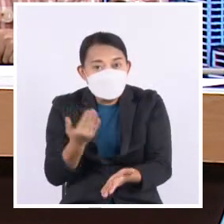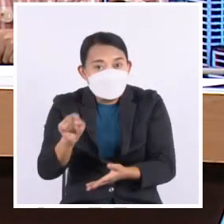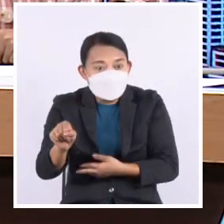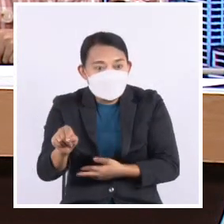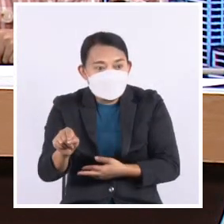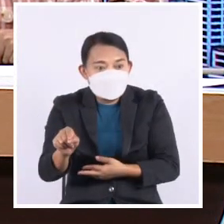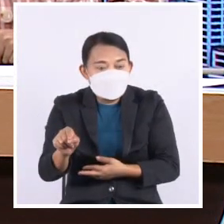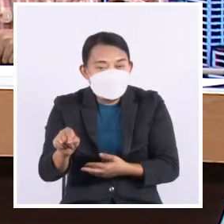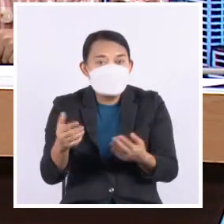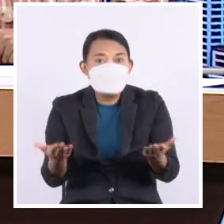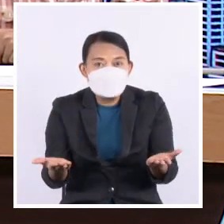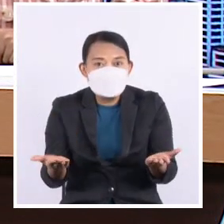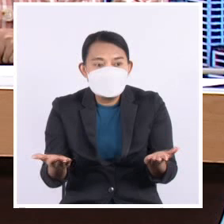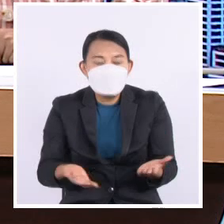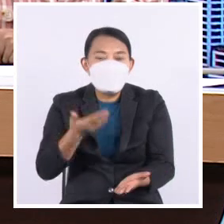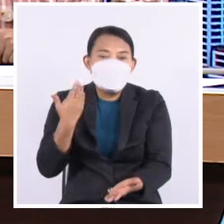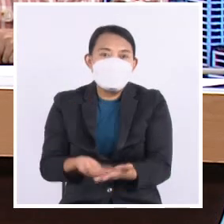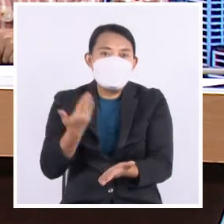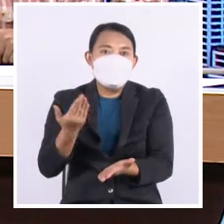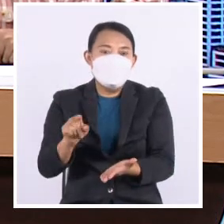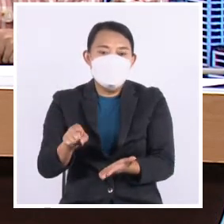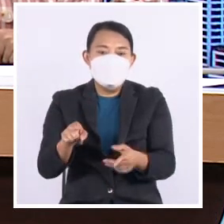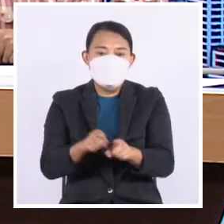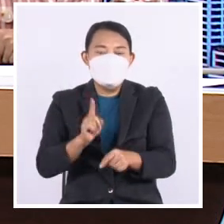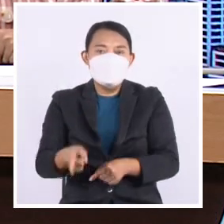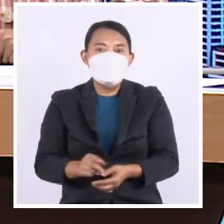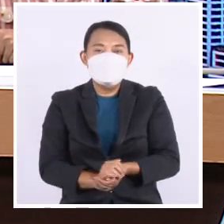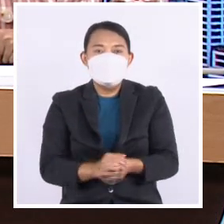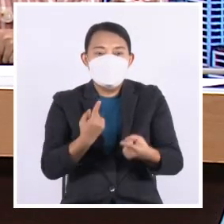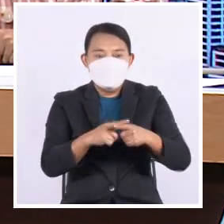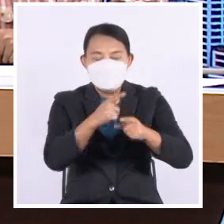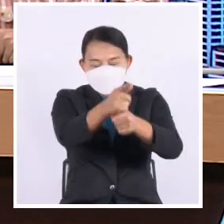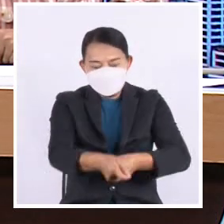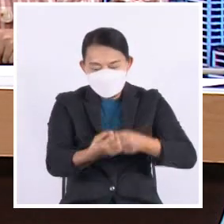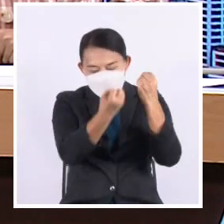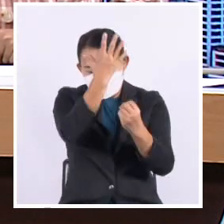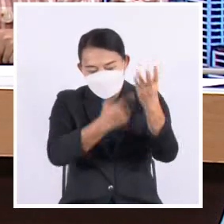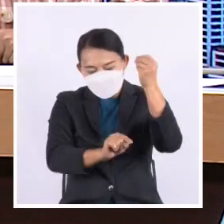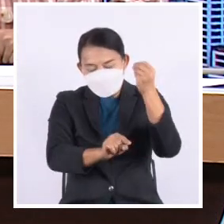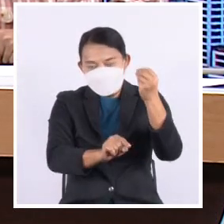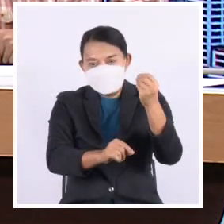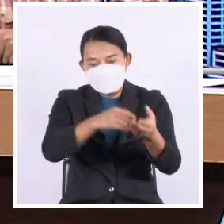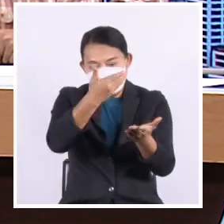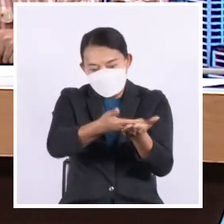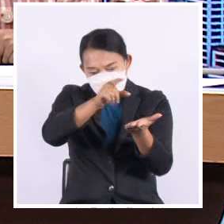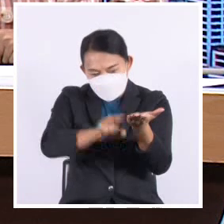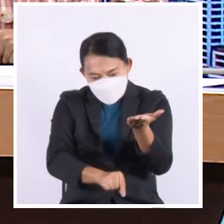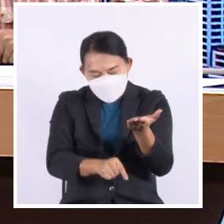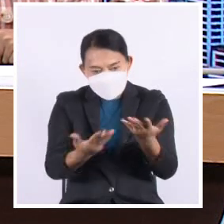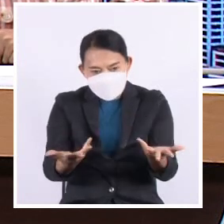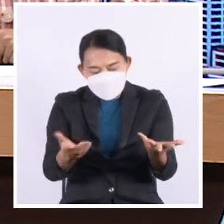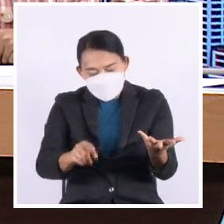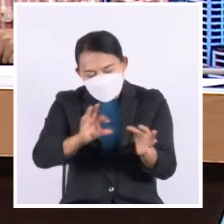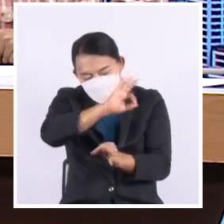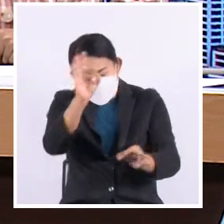าเท่าเดิม ราคาไม่ถูกราคาแพงแต่ว่าที่หน้าสวนเนี่ยมันถูกมันเป็นเพราะอะไรก็ไม่รู้มันเป็นวงจรอุบาทห